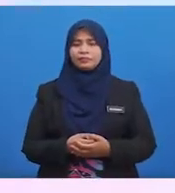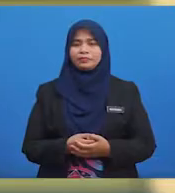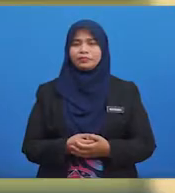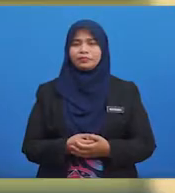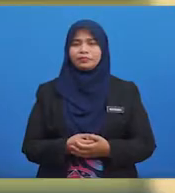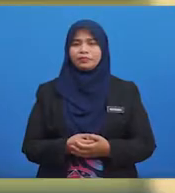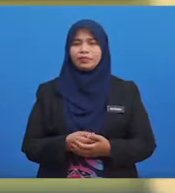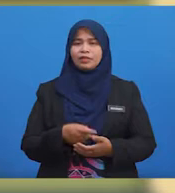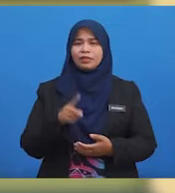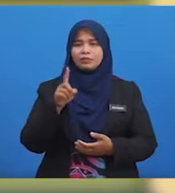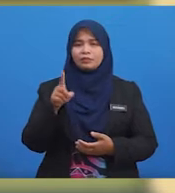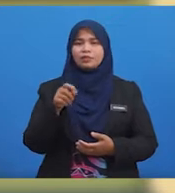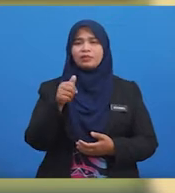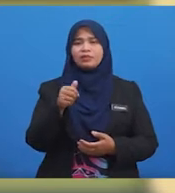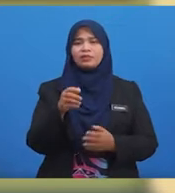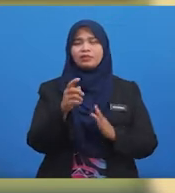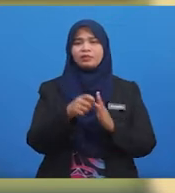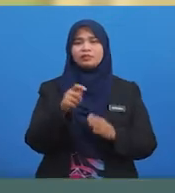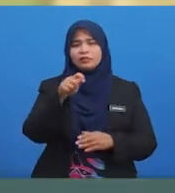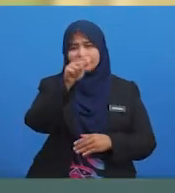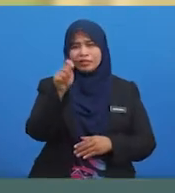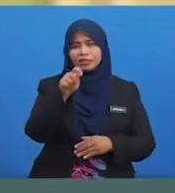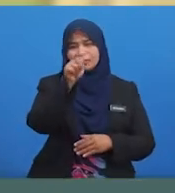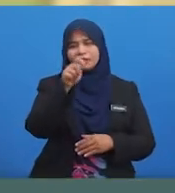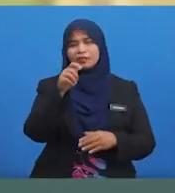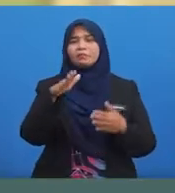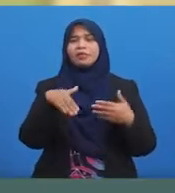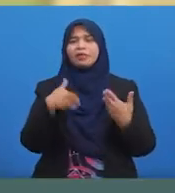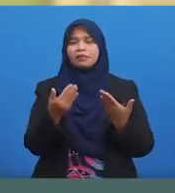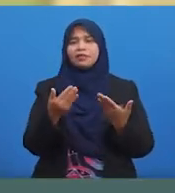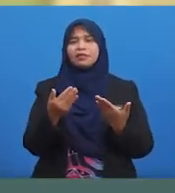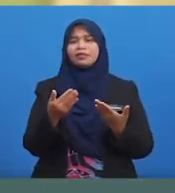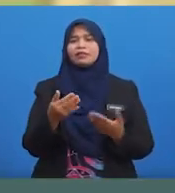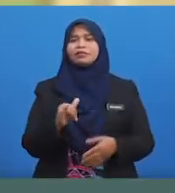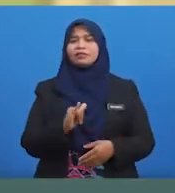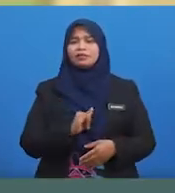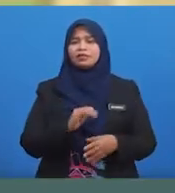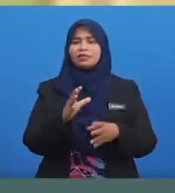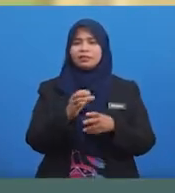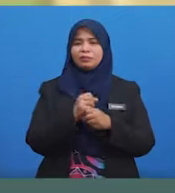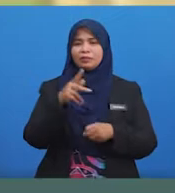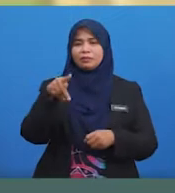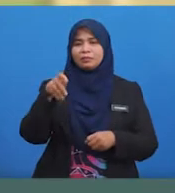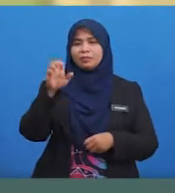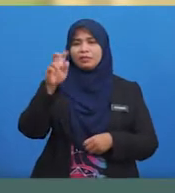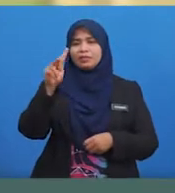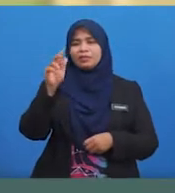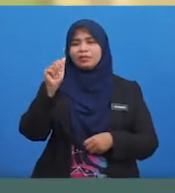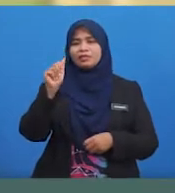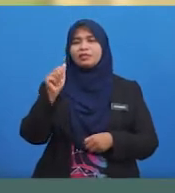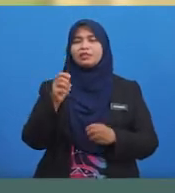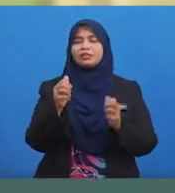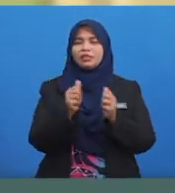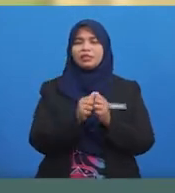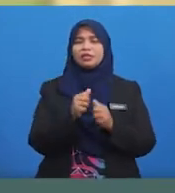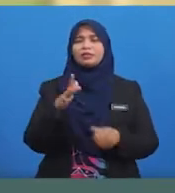Mesti Anda tekan yyy bagaimana saya dapat pekat terhadap perasaan